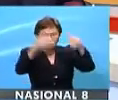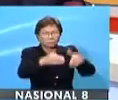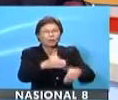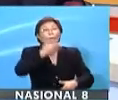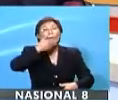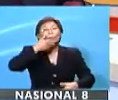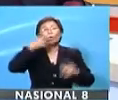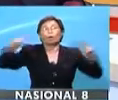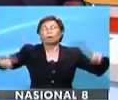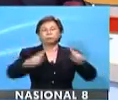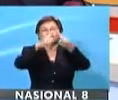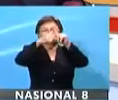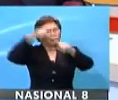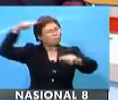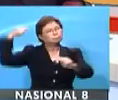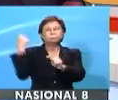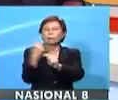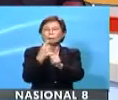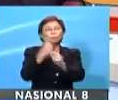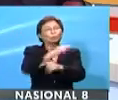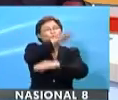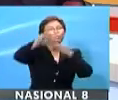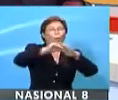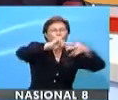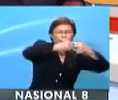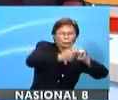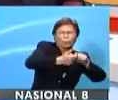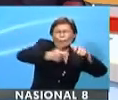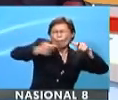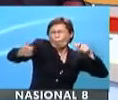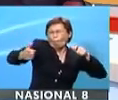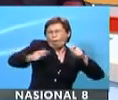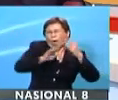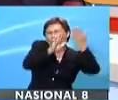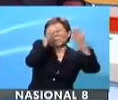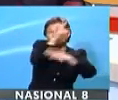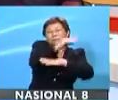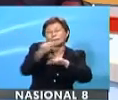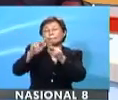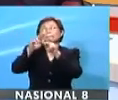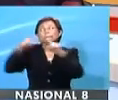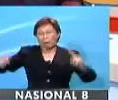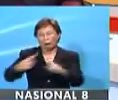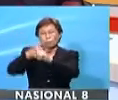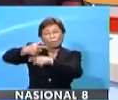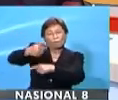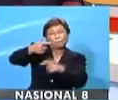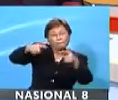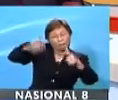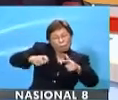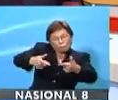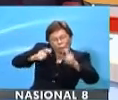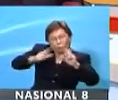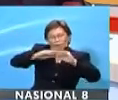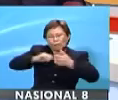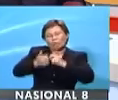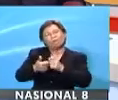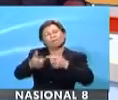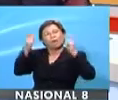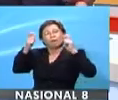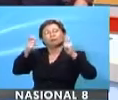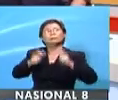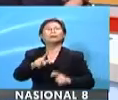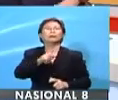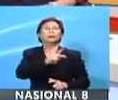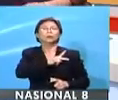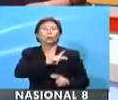Pemuda UMNO membuat ketetapan segala isu besar yang dihadapi kerajaan dan parti perlu segera diselesaikan sepenuhnya. Jelas